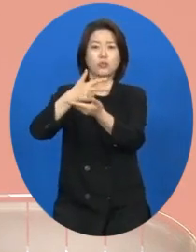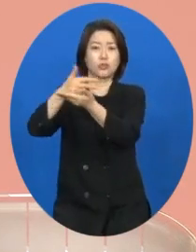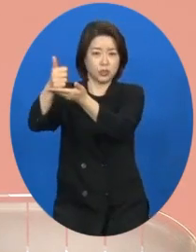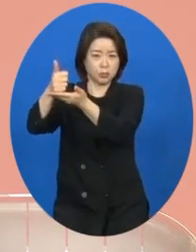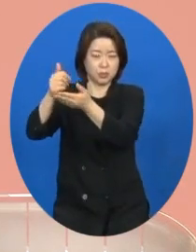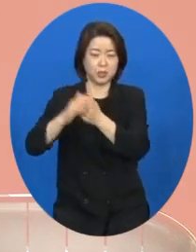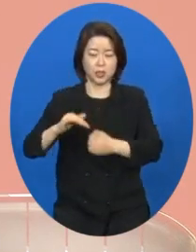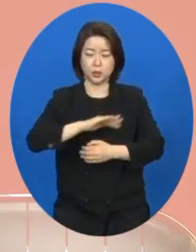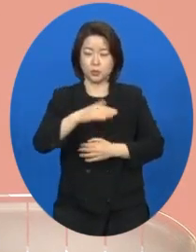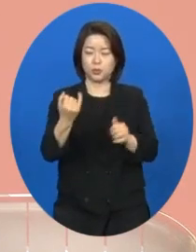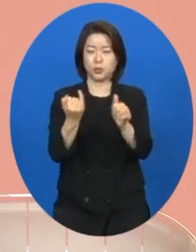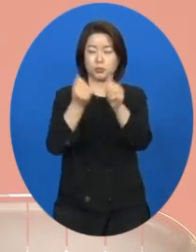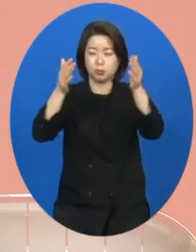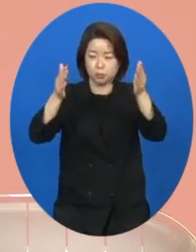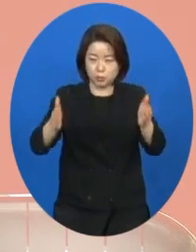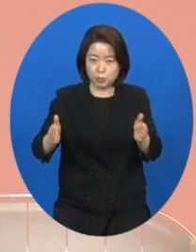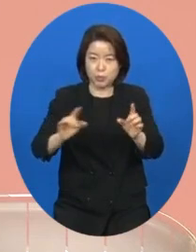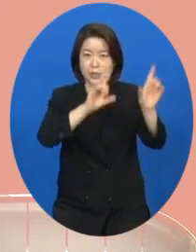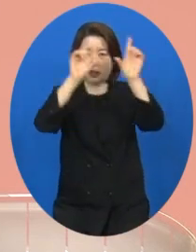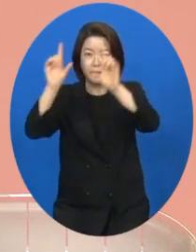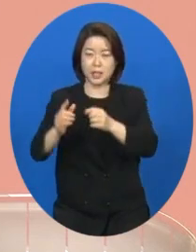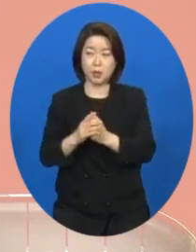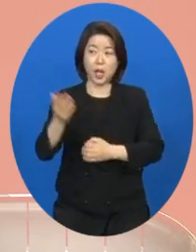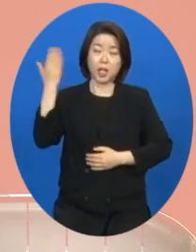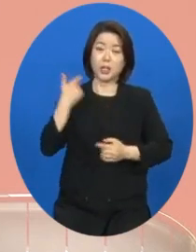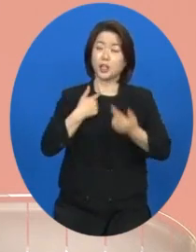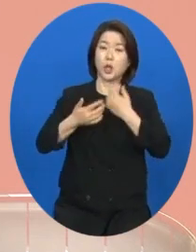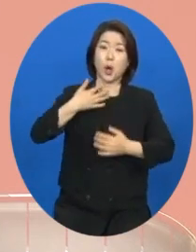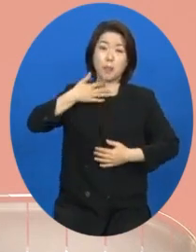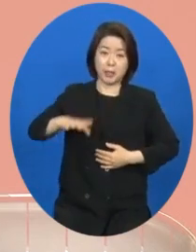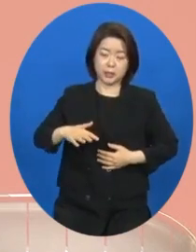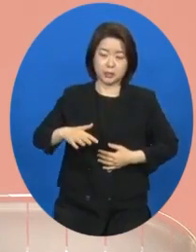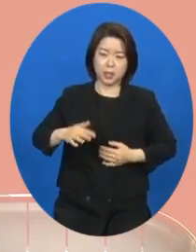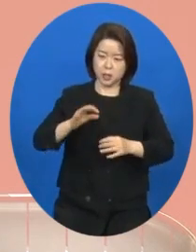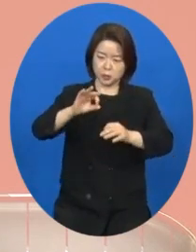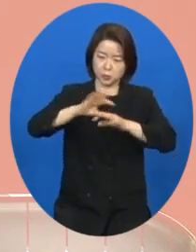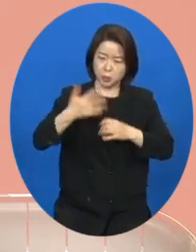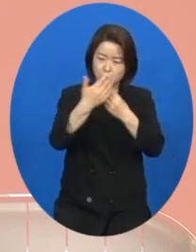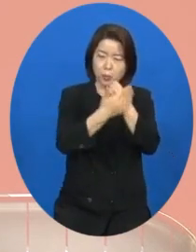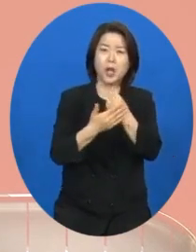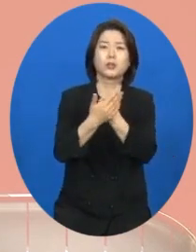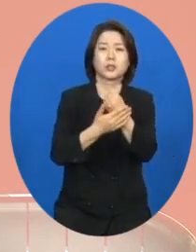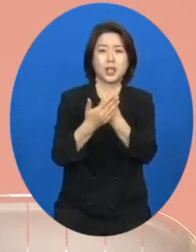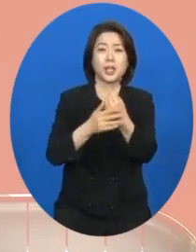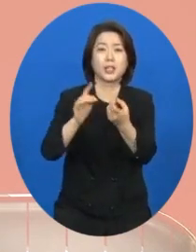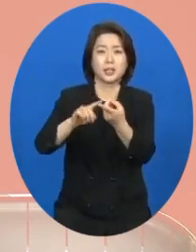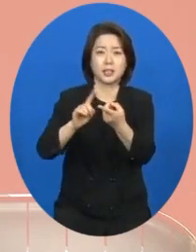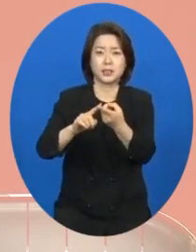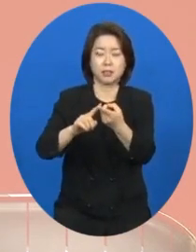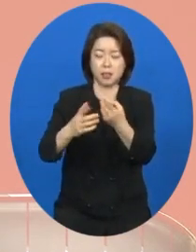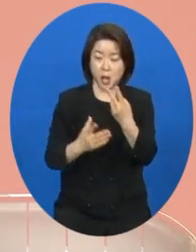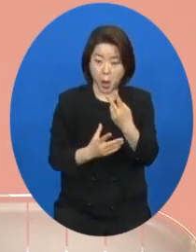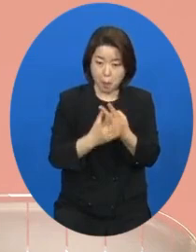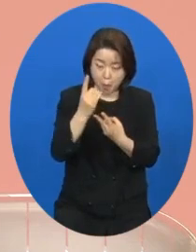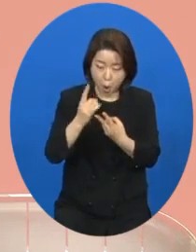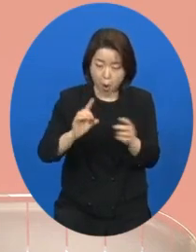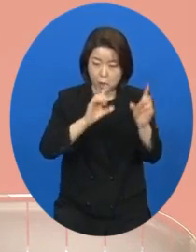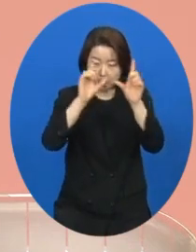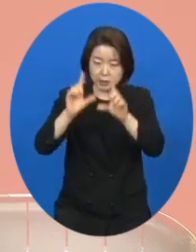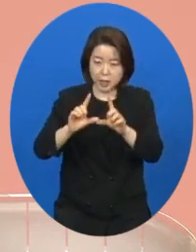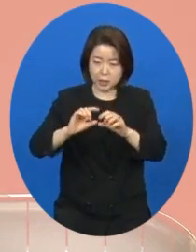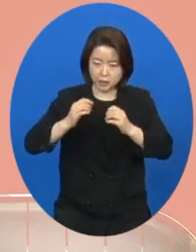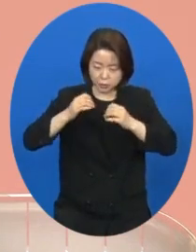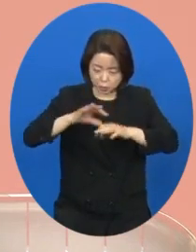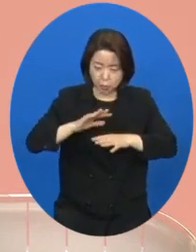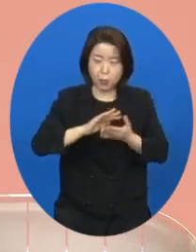우리 부부 생활에 이전에 경험해 보지 못했던 놀라운 은혜들을, 한 몸이 되어 사는 놀라운